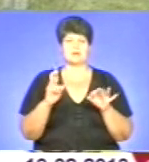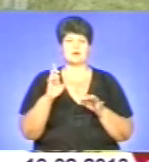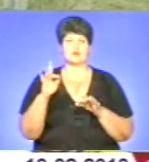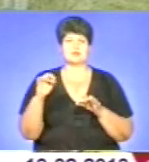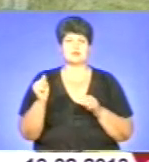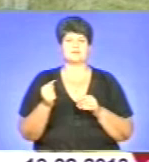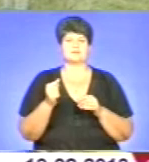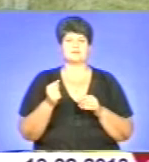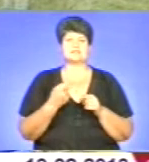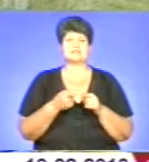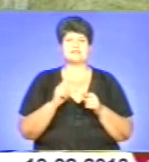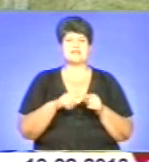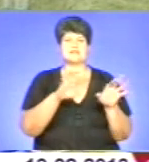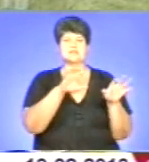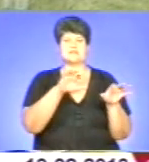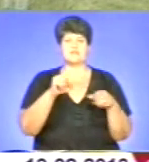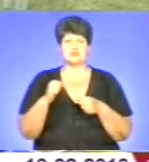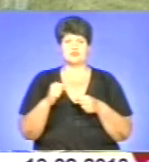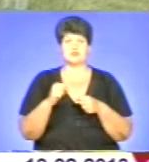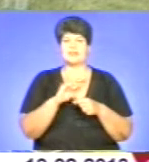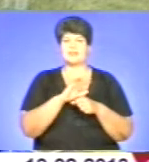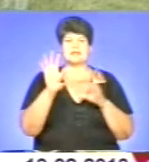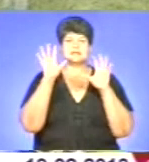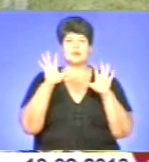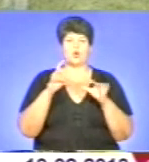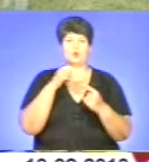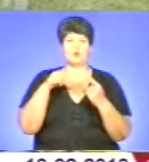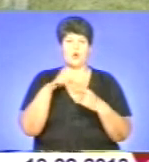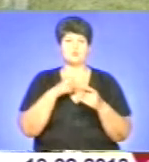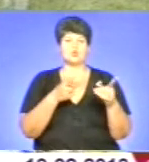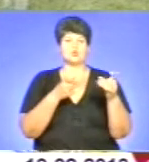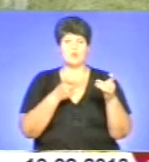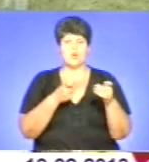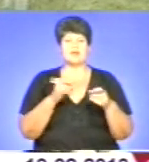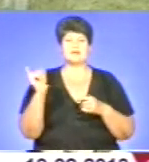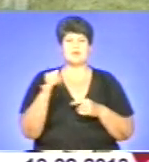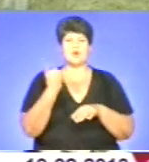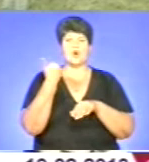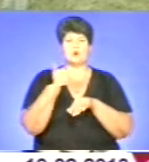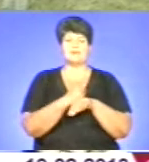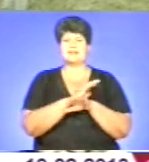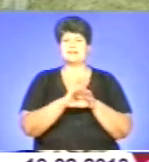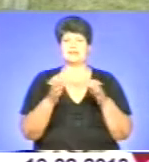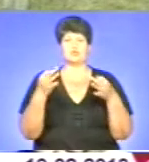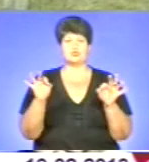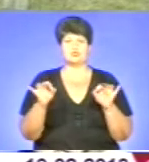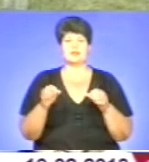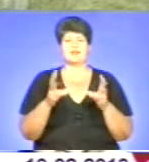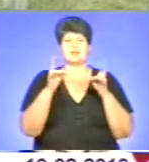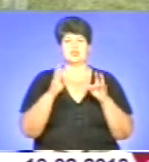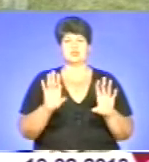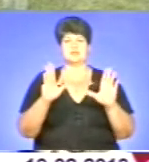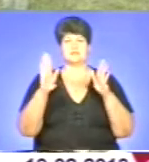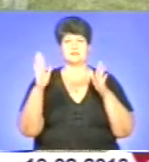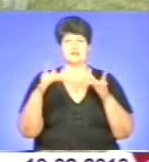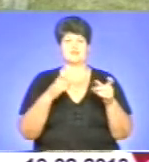е вилучення з незаконного обігу зброї І саме головне - це недопущення нещасних випадків на полюванні